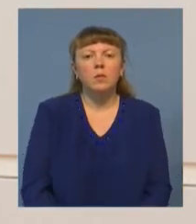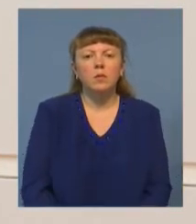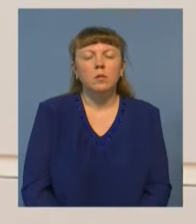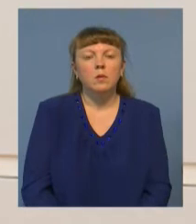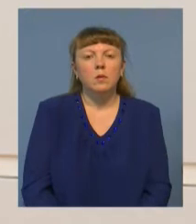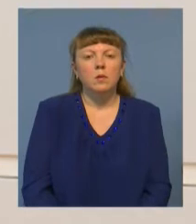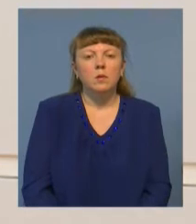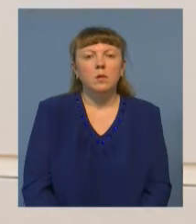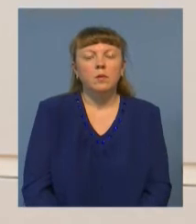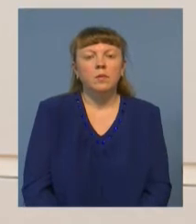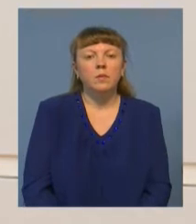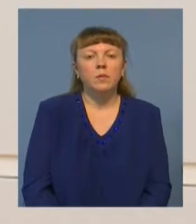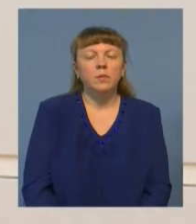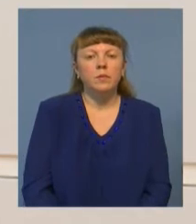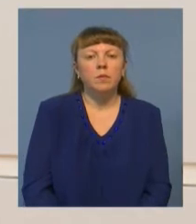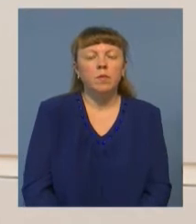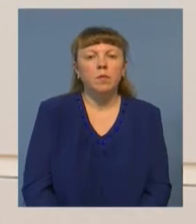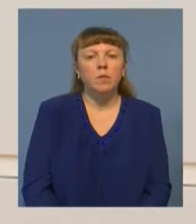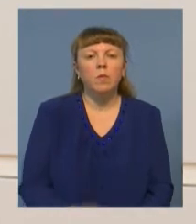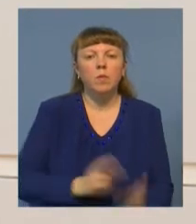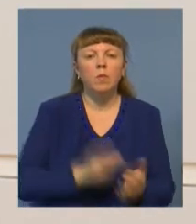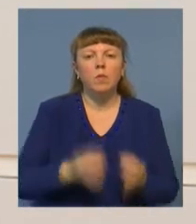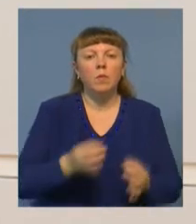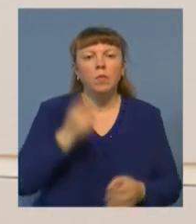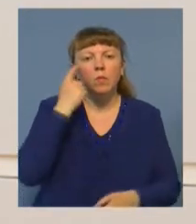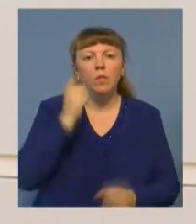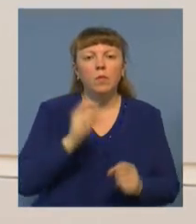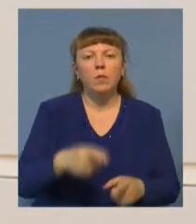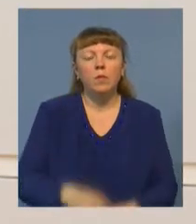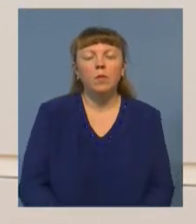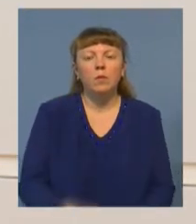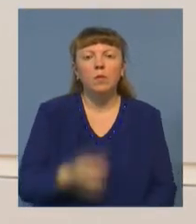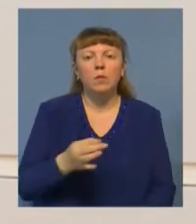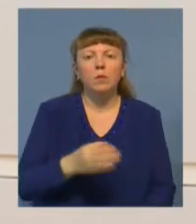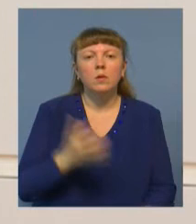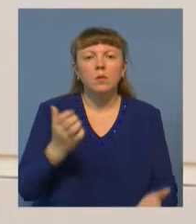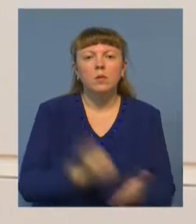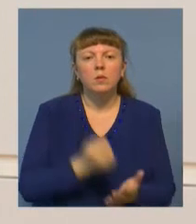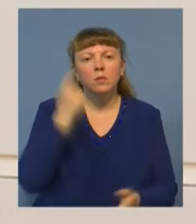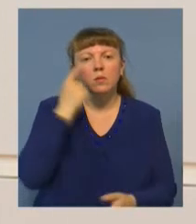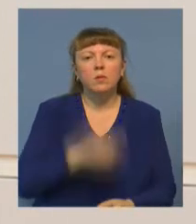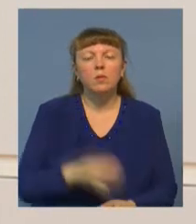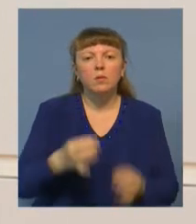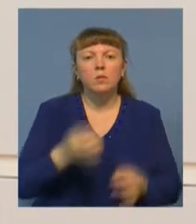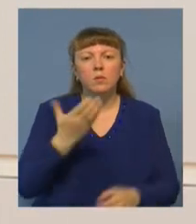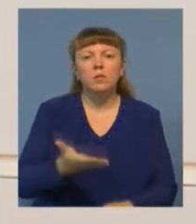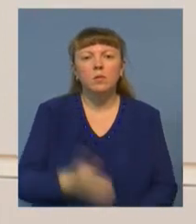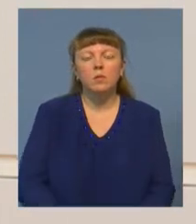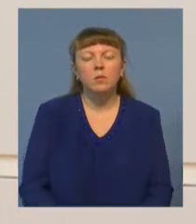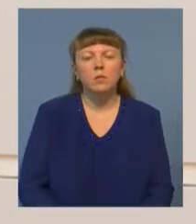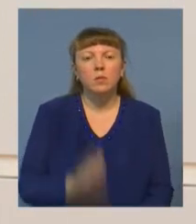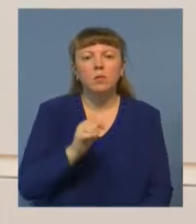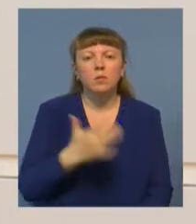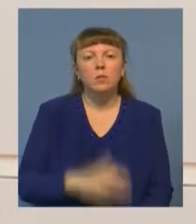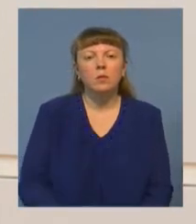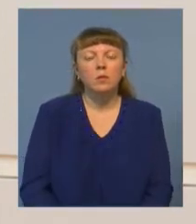основании доказательств суд уже выносит решение по всем доказательствам, которые были предоставлены в судебном заседании, дает оценку